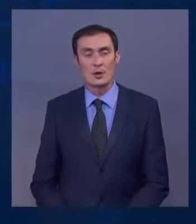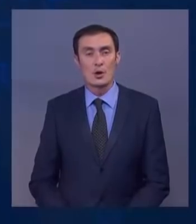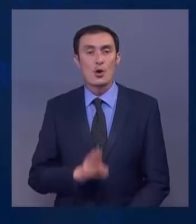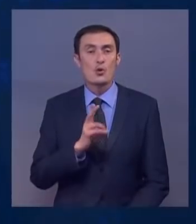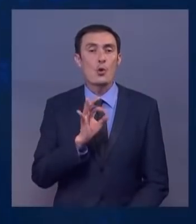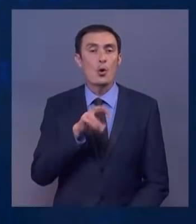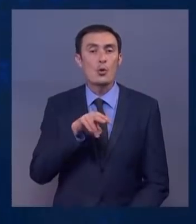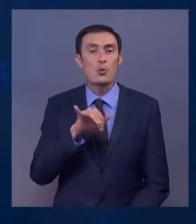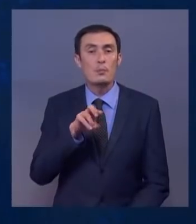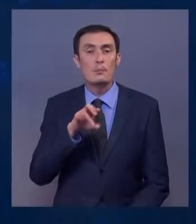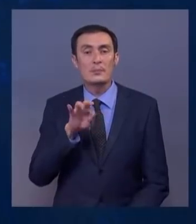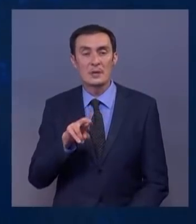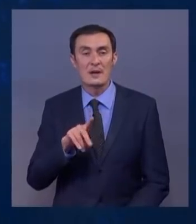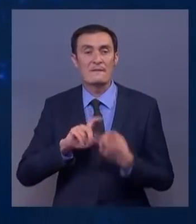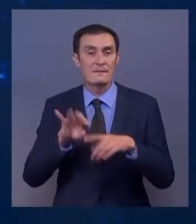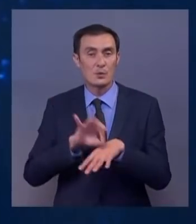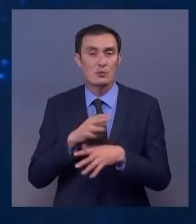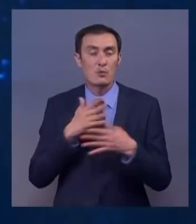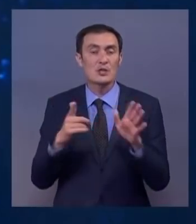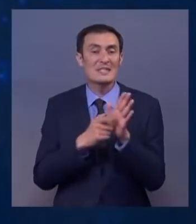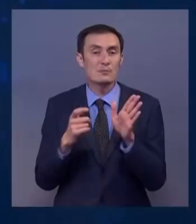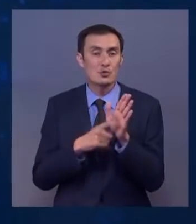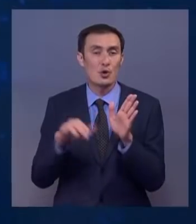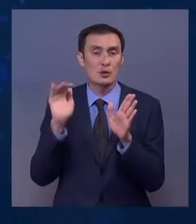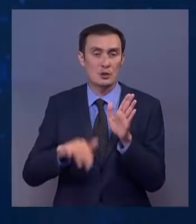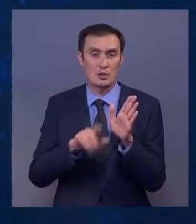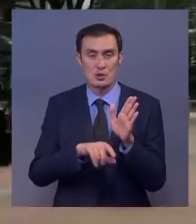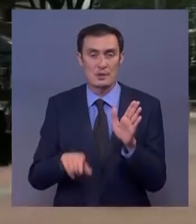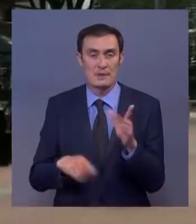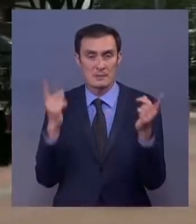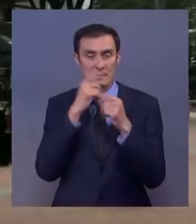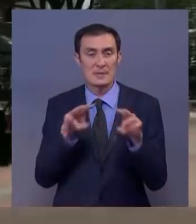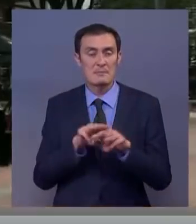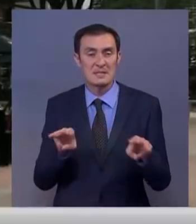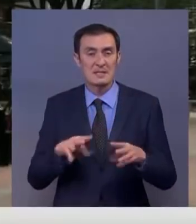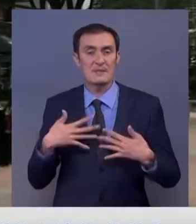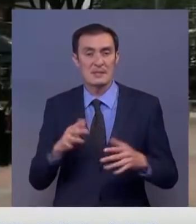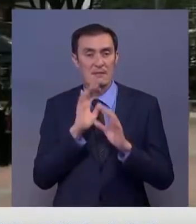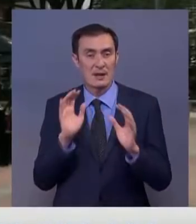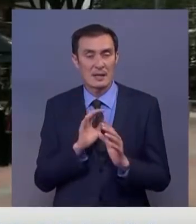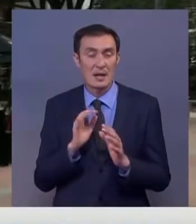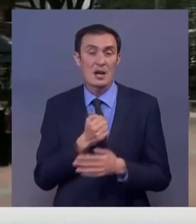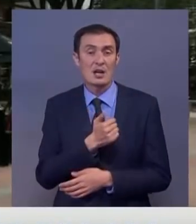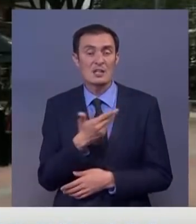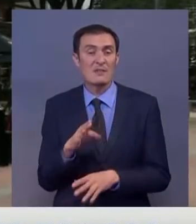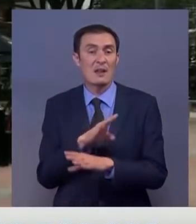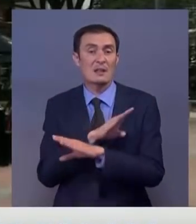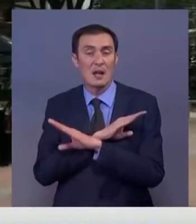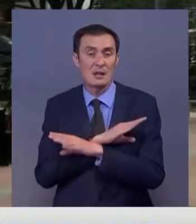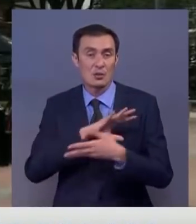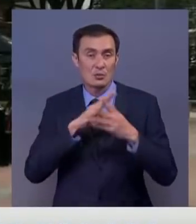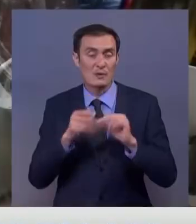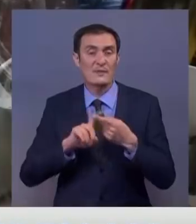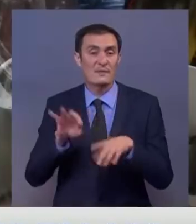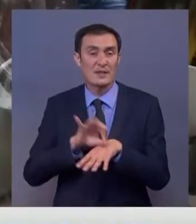В Колумбии общее число заражений коронавирусом превысило 700 тысяч, об этом сообщает Министерство здравоохранения. При этом количество летальных исходов